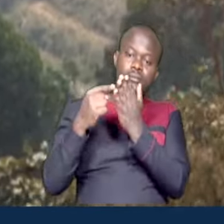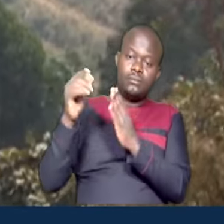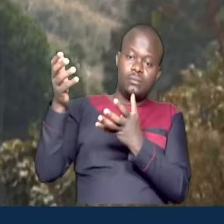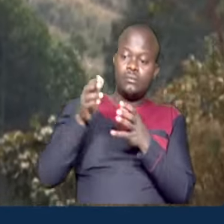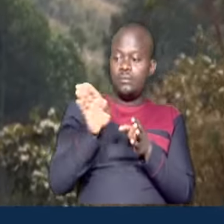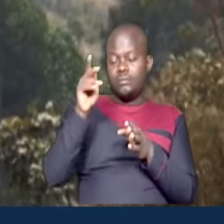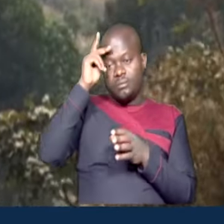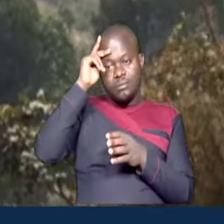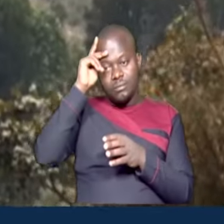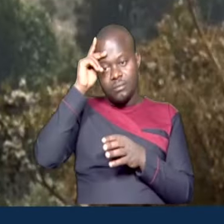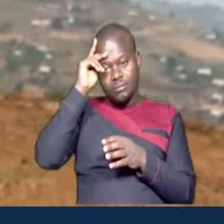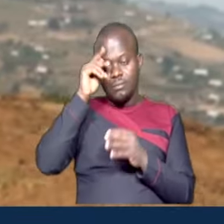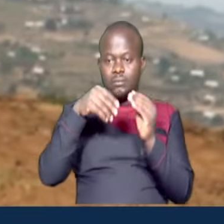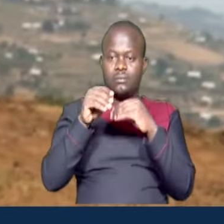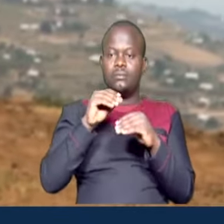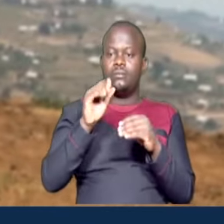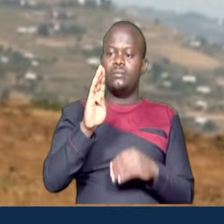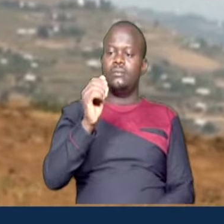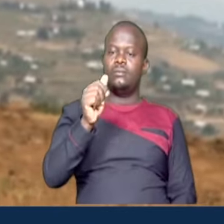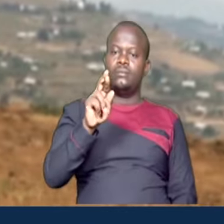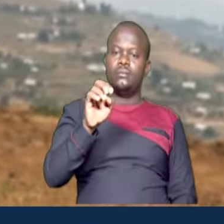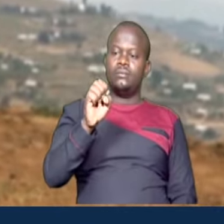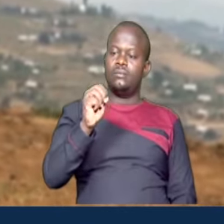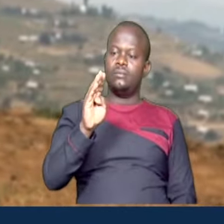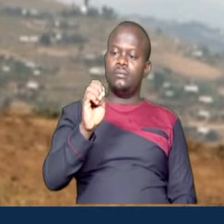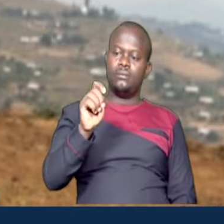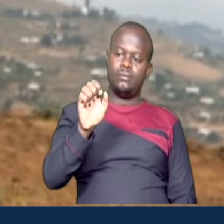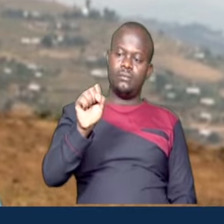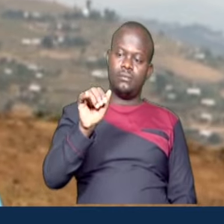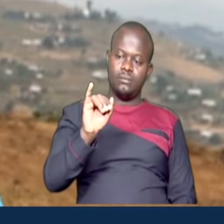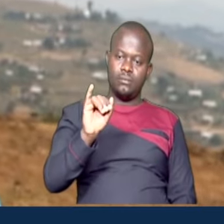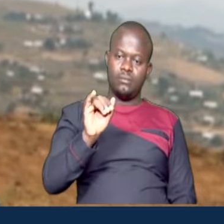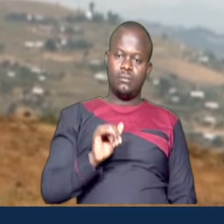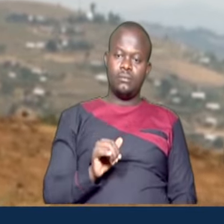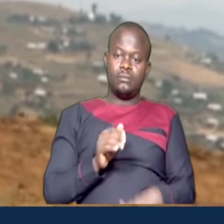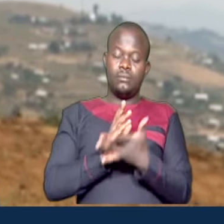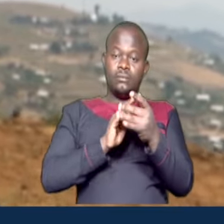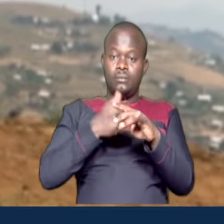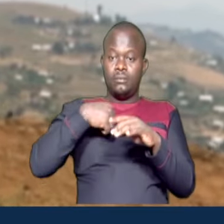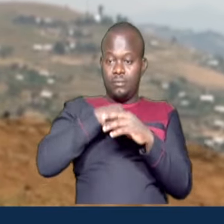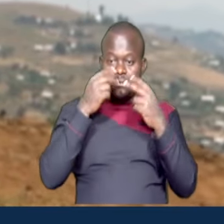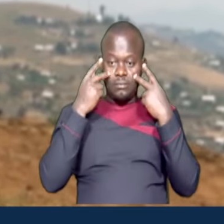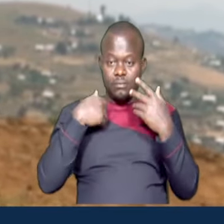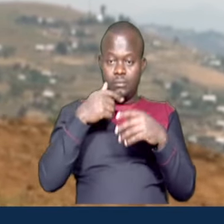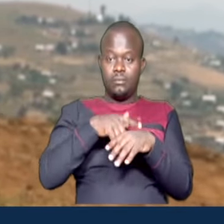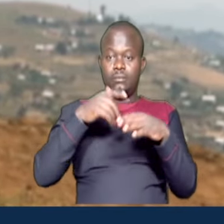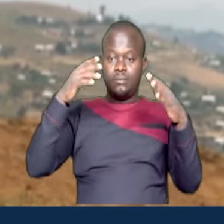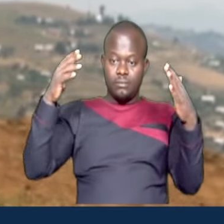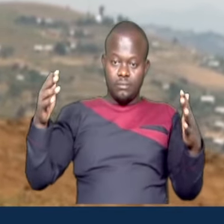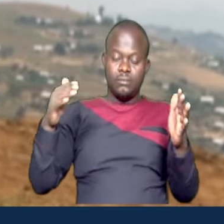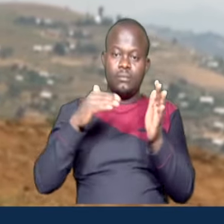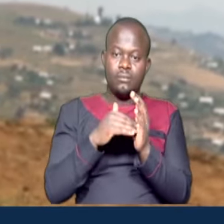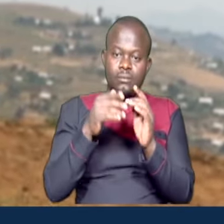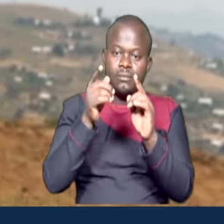ibiyobyabwenge barabarembetse urebye akenshi byaba kuri ibyo gukora mu masaha amwe n'amwe twasanga dufite umwanya munini cyane wo gupfusha ubusa noneho